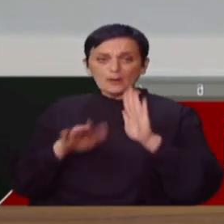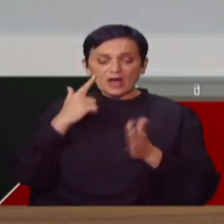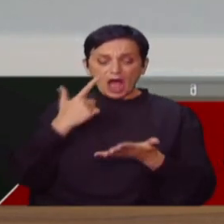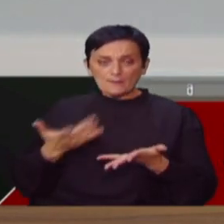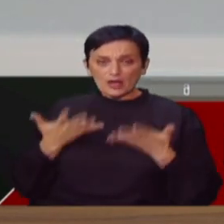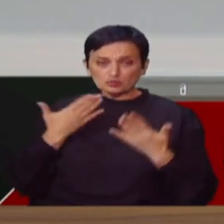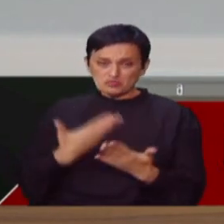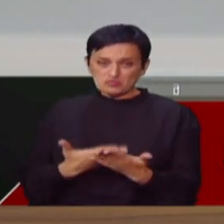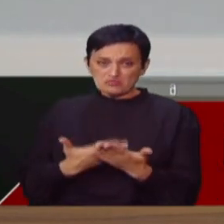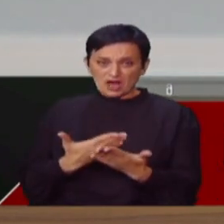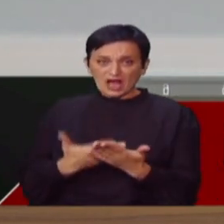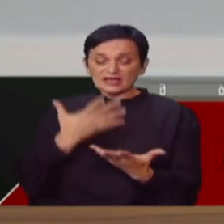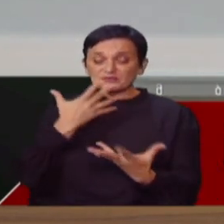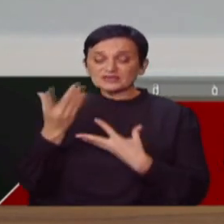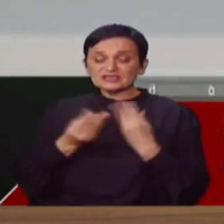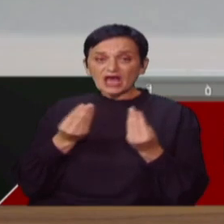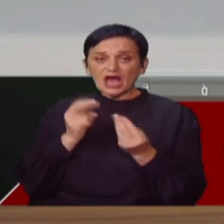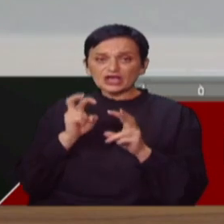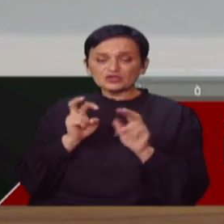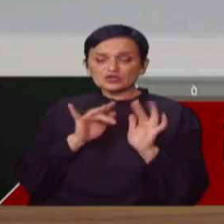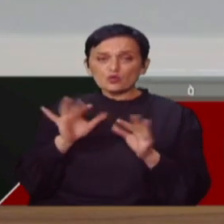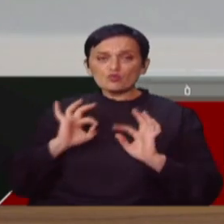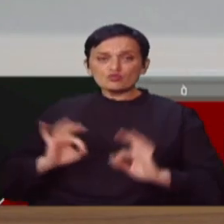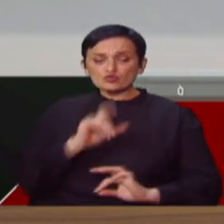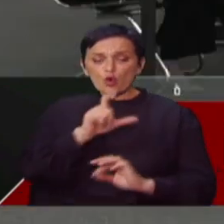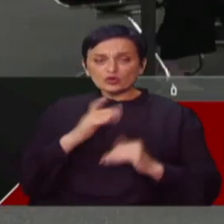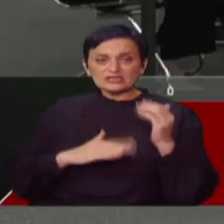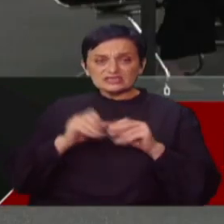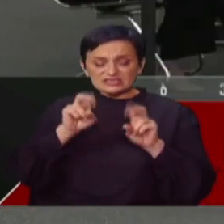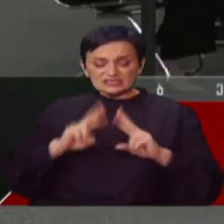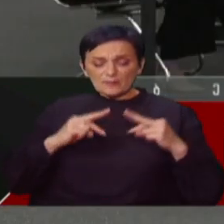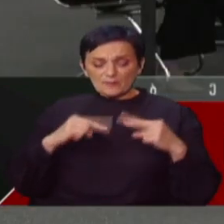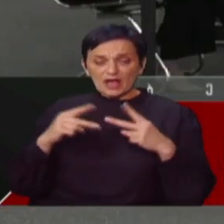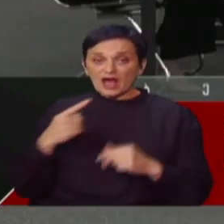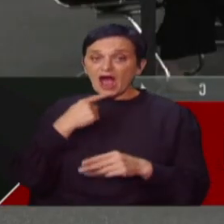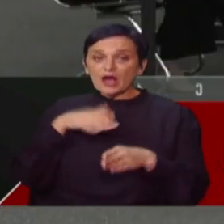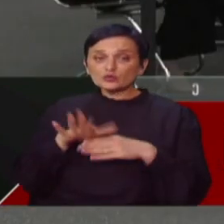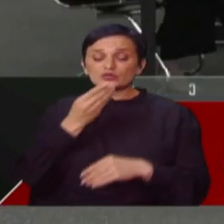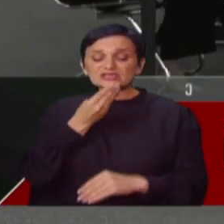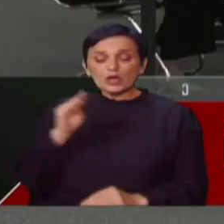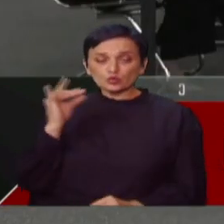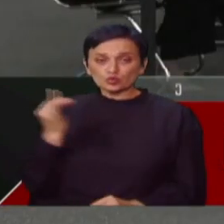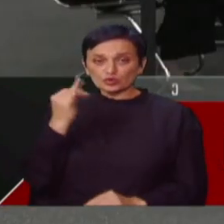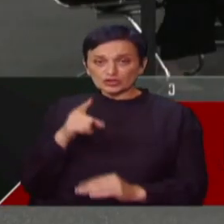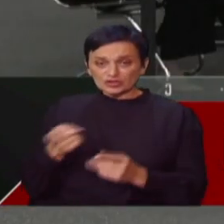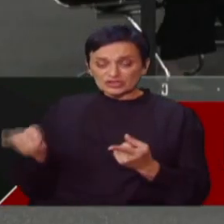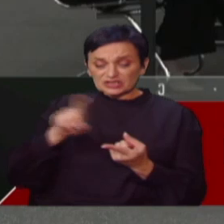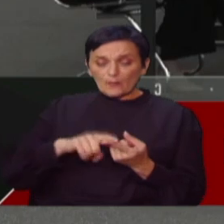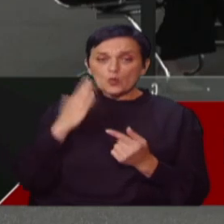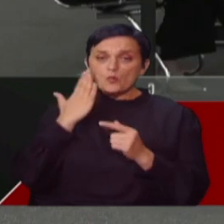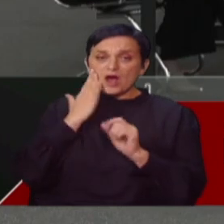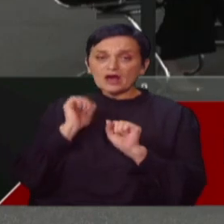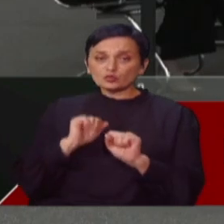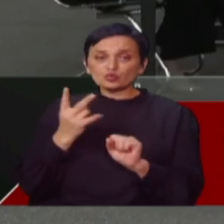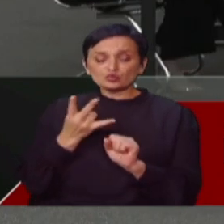ეფექტურობა. მაგალითად, მოხდეს თაღლითობის საქმეებზე პროკურორების სპეციალიზაცია. არასრულწლოვანი საუკეთესო ინტერესებზე დაფუძნებული მართლმსაჯულება